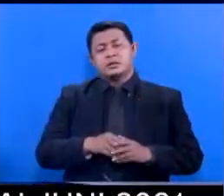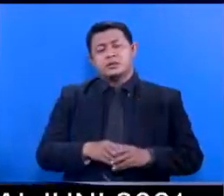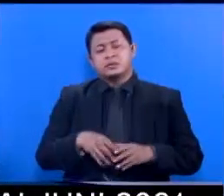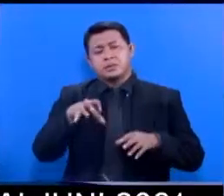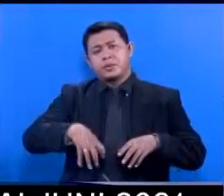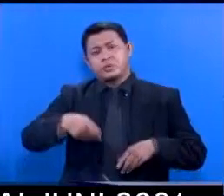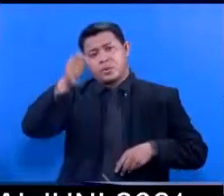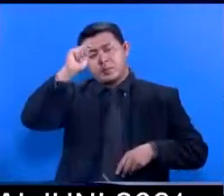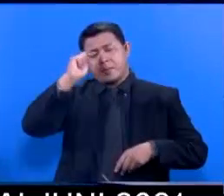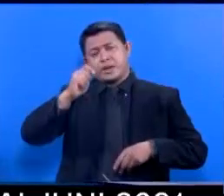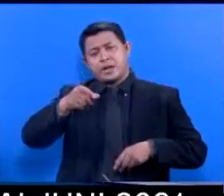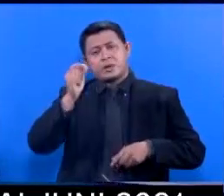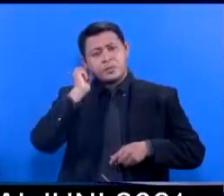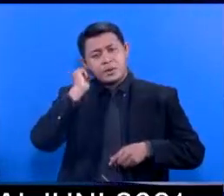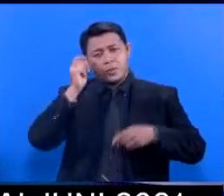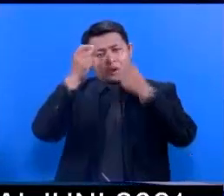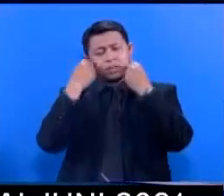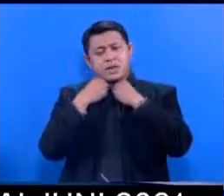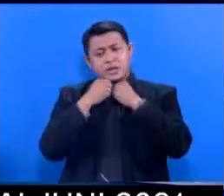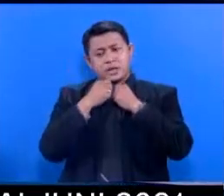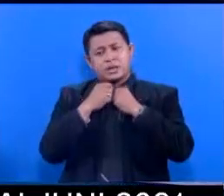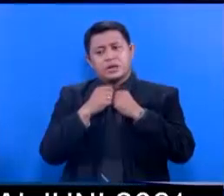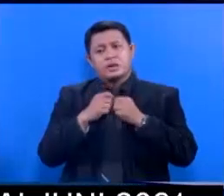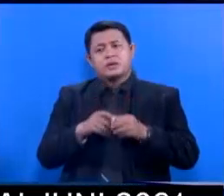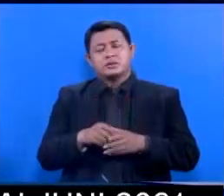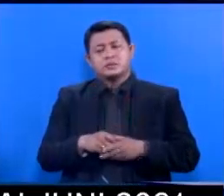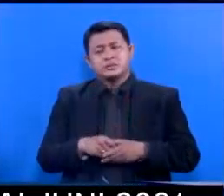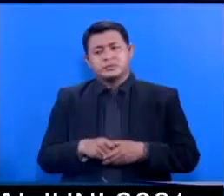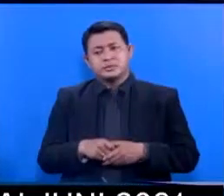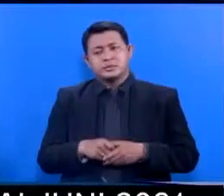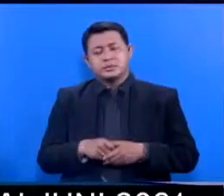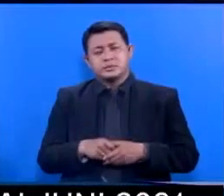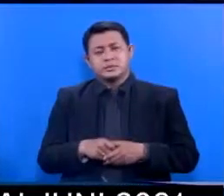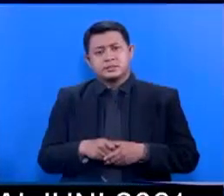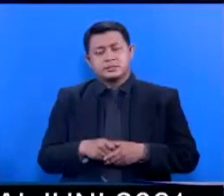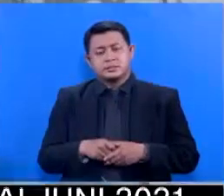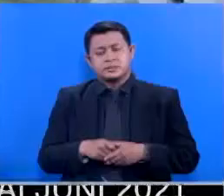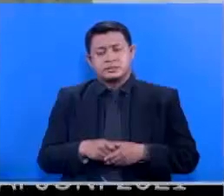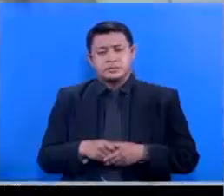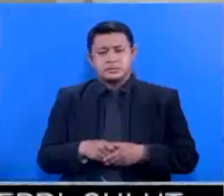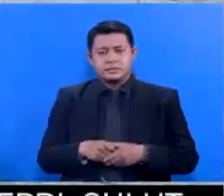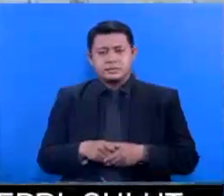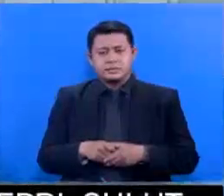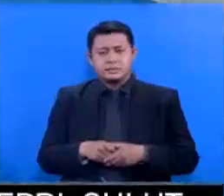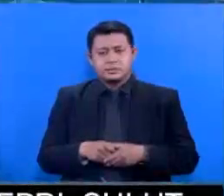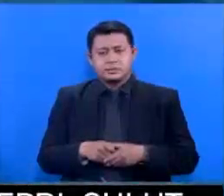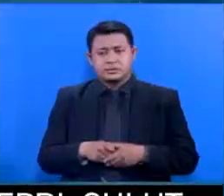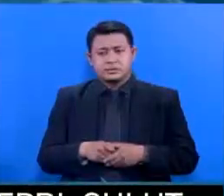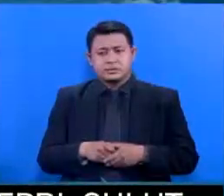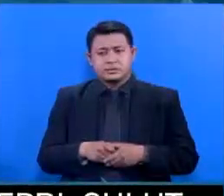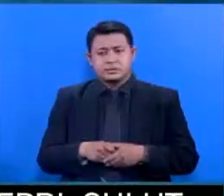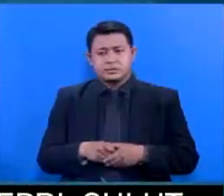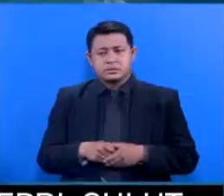yang dibangun dari lahan bekas tambang batu kapur ini memanjakan pengunjung bak putri raja Hai